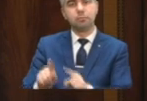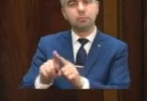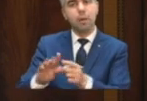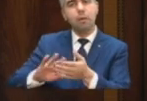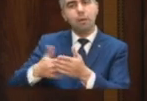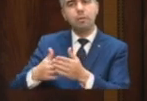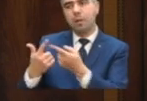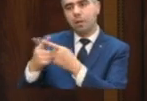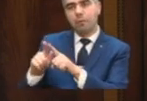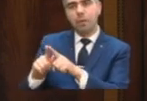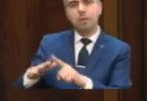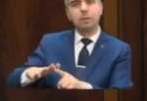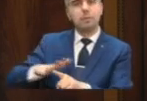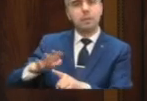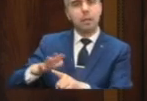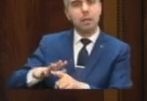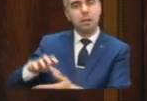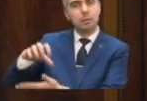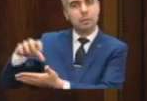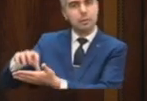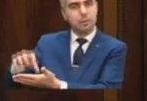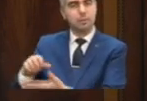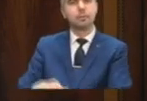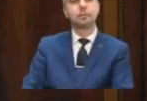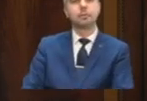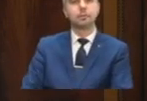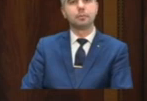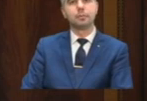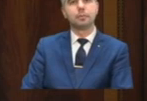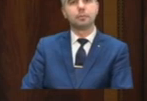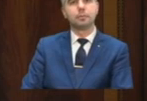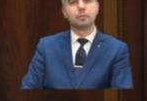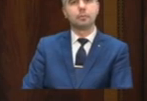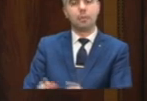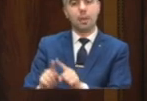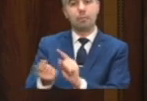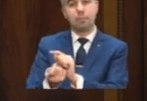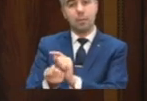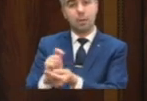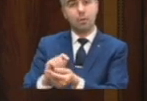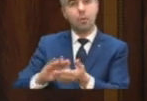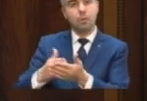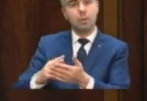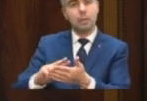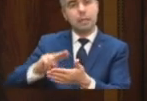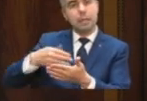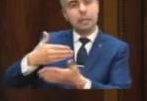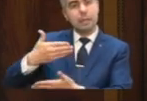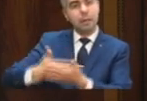النسيج الحضري أو الاتفاقيات ديال لاميزانيفو، من أجل أن تكون هذه الاتفاقيات أكثر